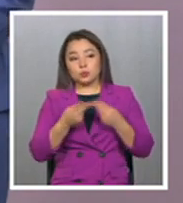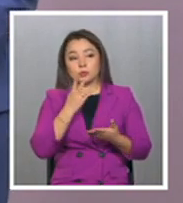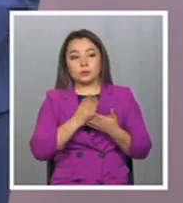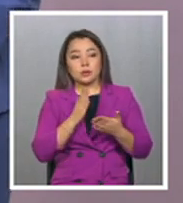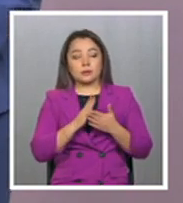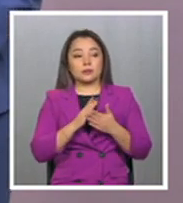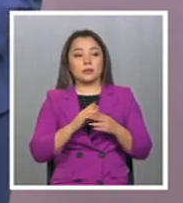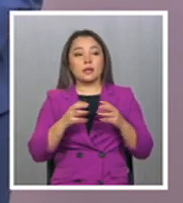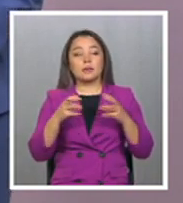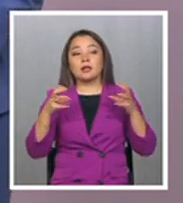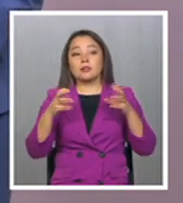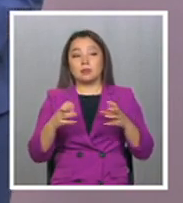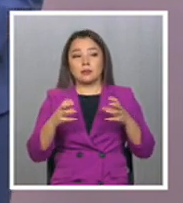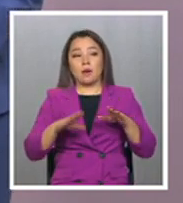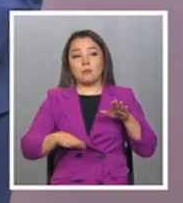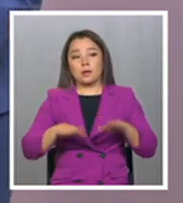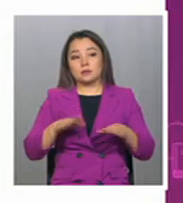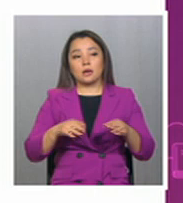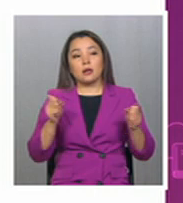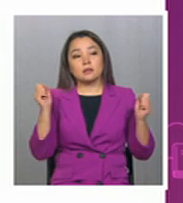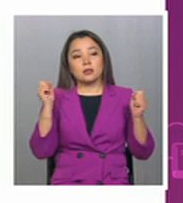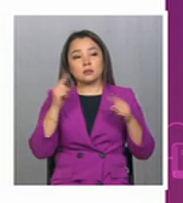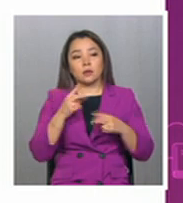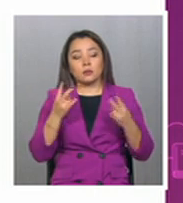гантельдің массасын анықтаңдар.